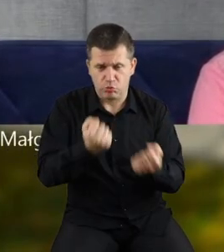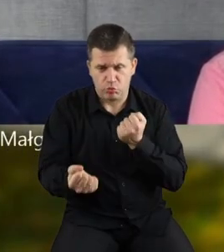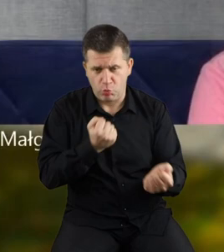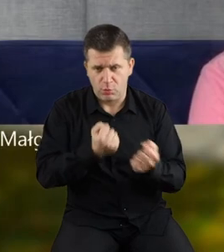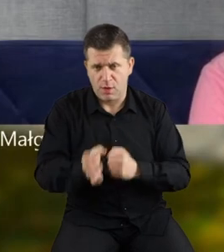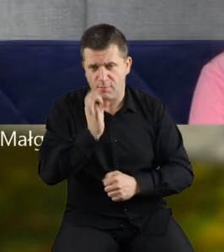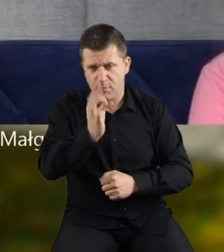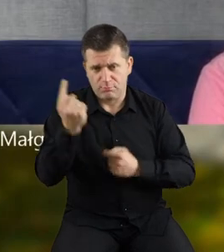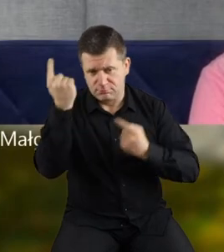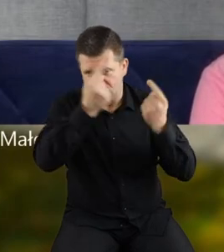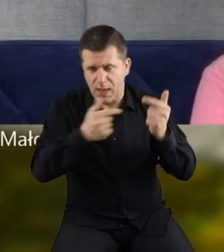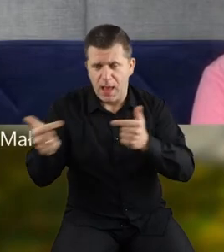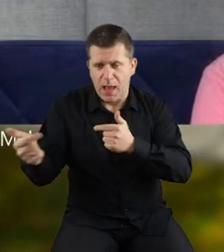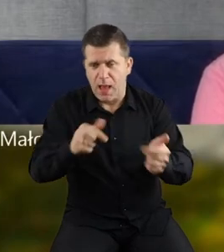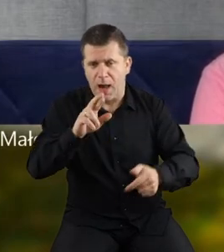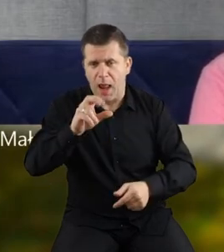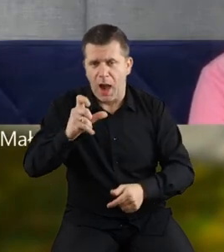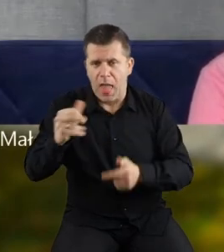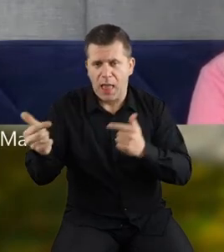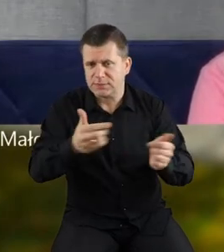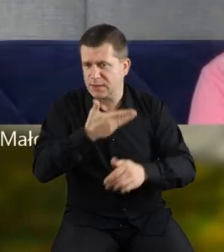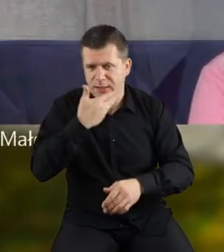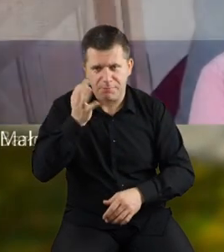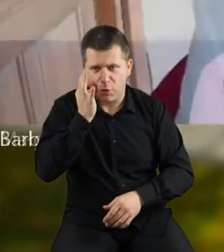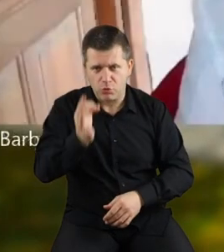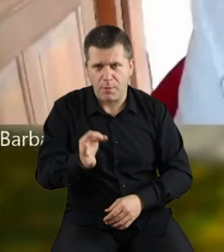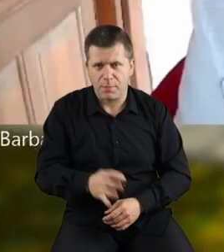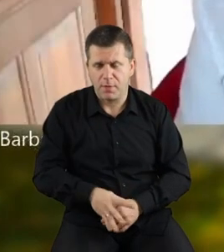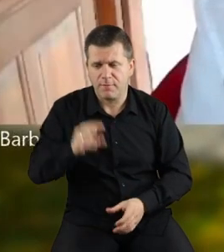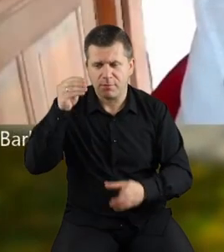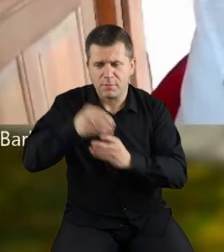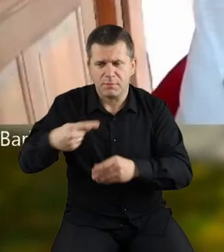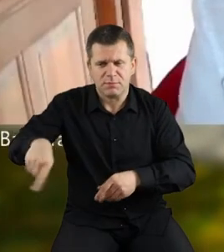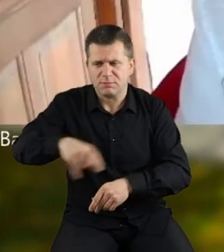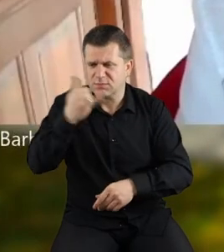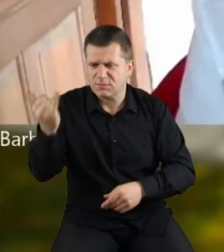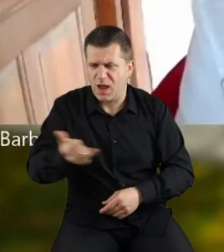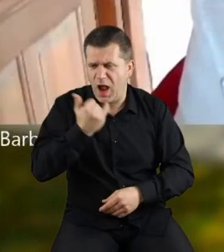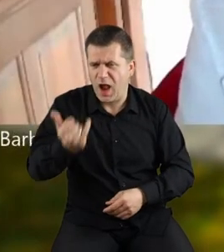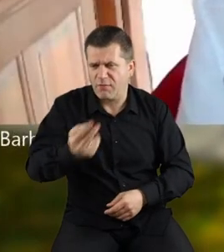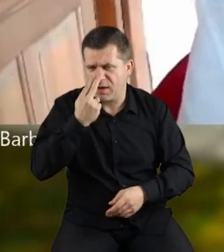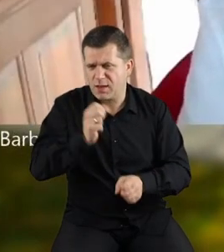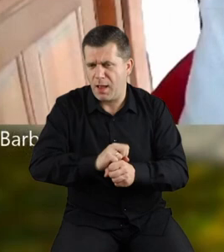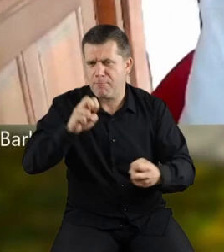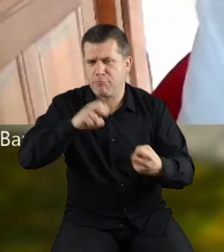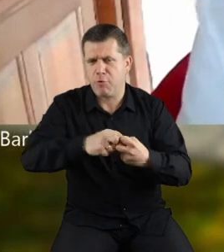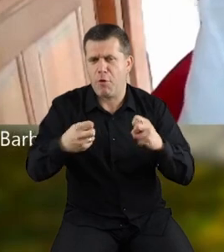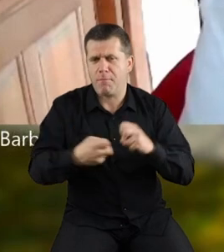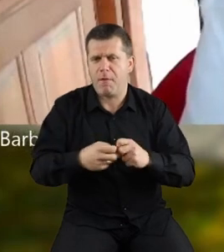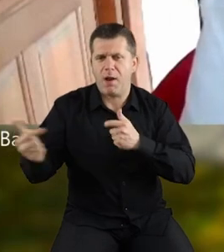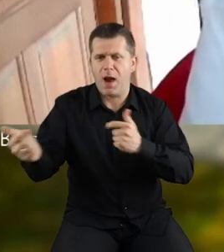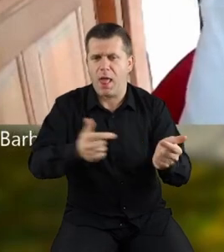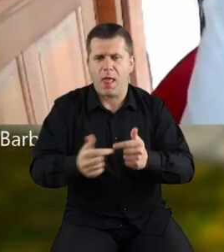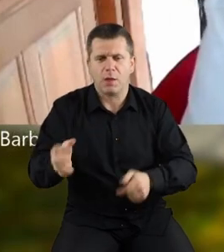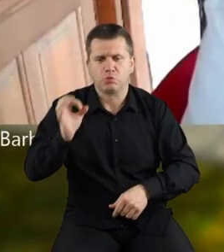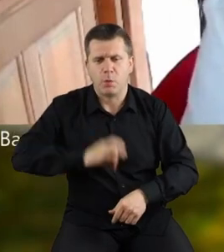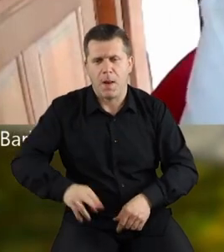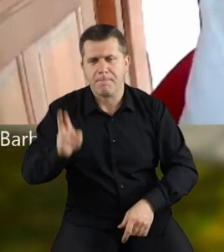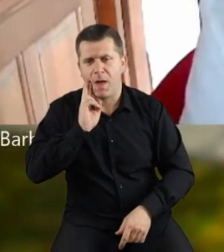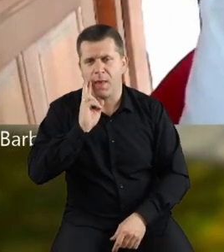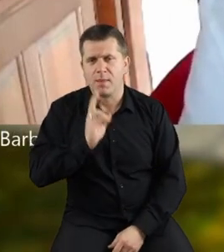ale szczególnie trudne, twoim zdaniem, relacje? Nie ma dobrych, bo tak. Tam są właściwie prawie zawsze jest problemowa ta